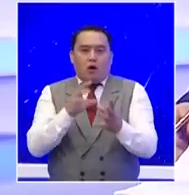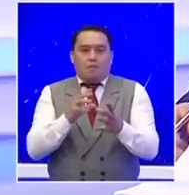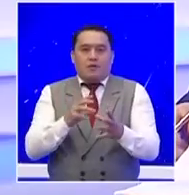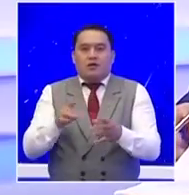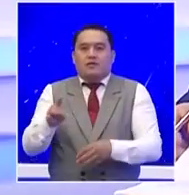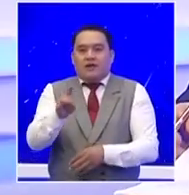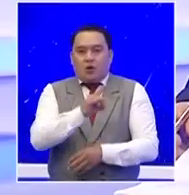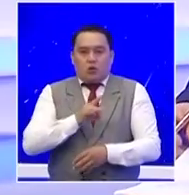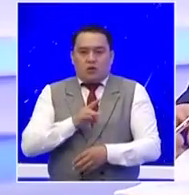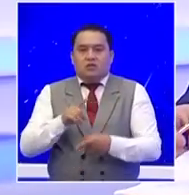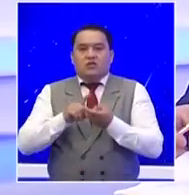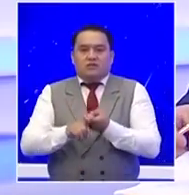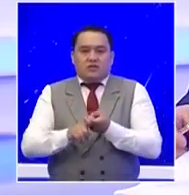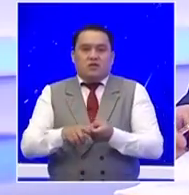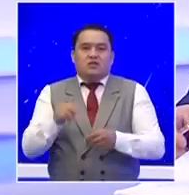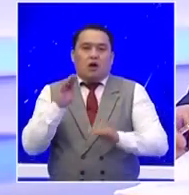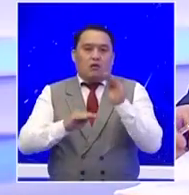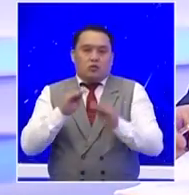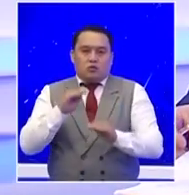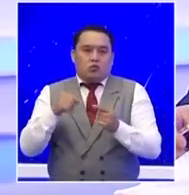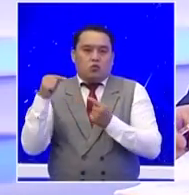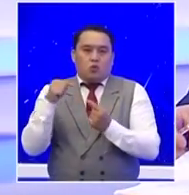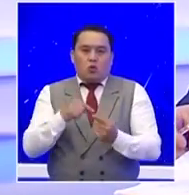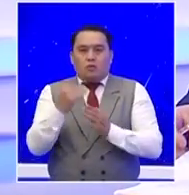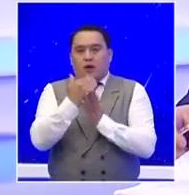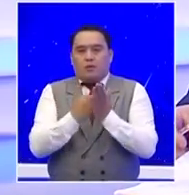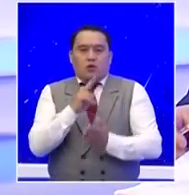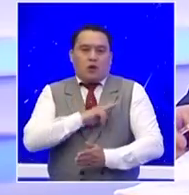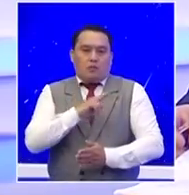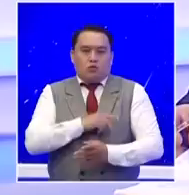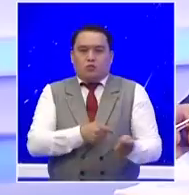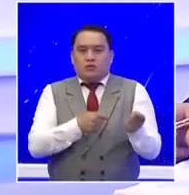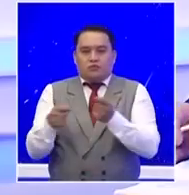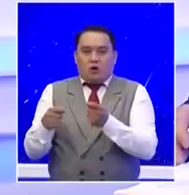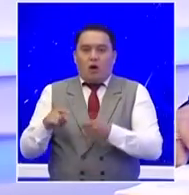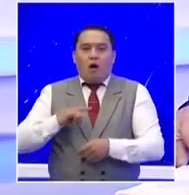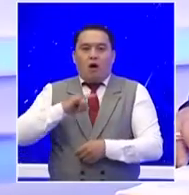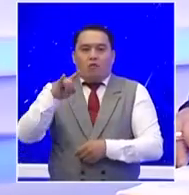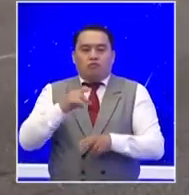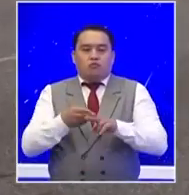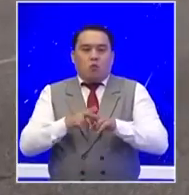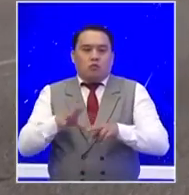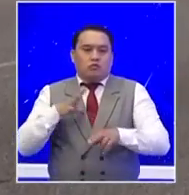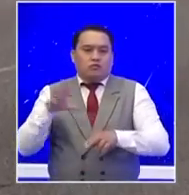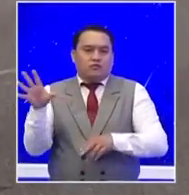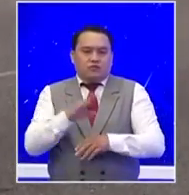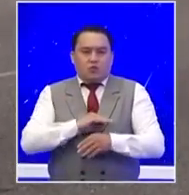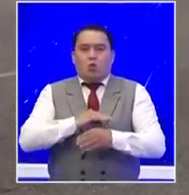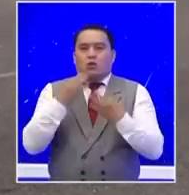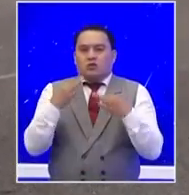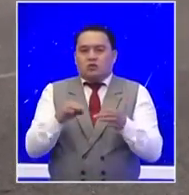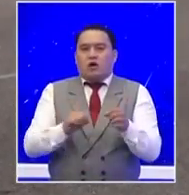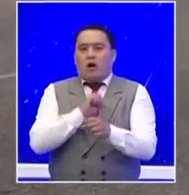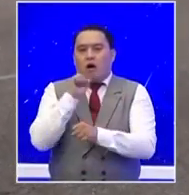между регионами. В связи с этим разработан соответствующий алгоритм работы перевозчиков. Автобусы будут проходить дезинфекцию на